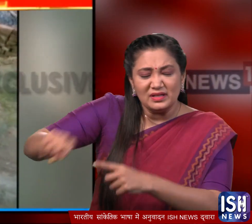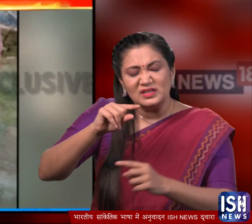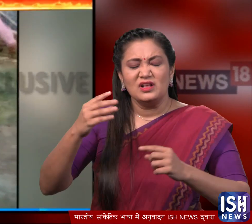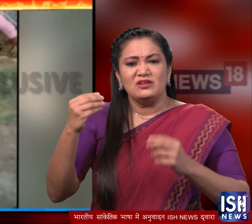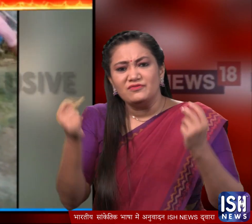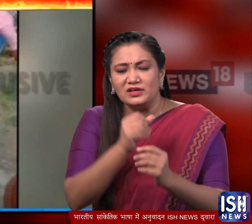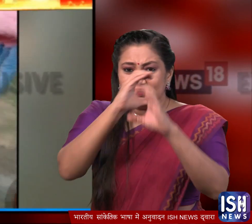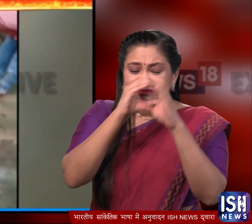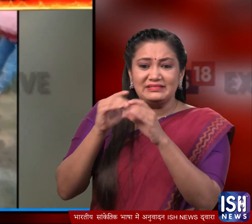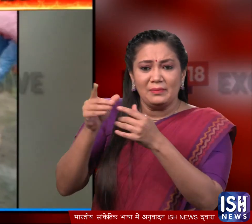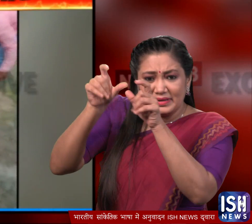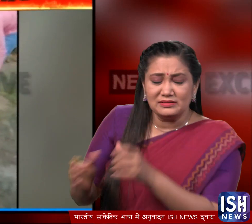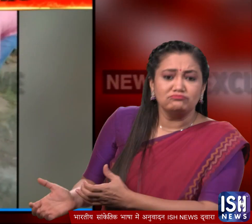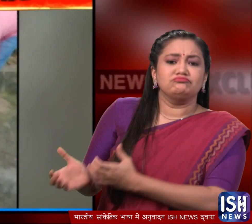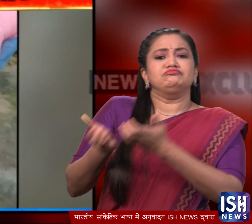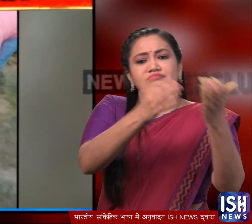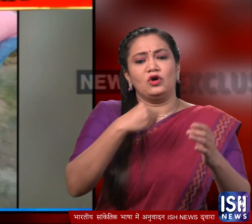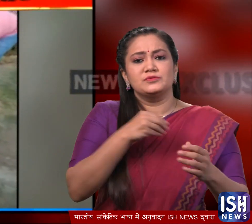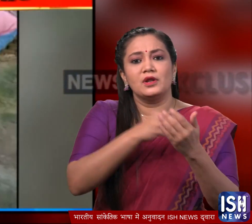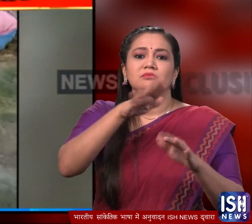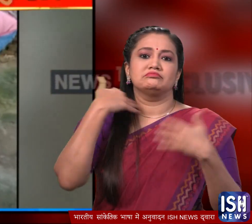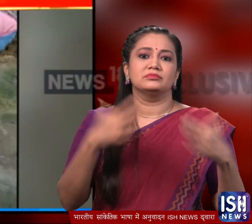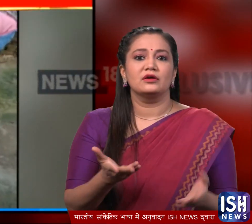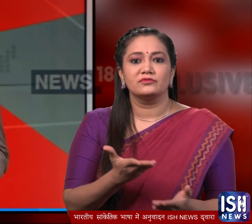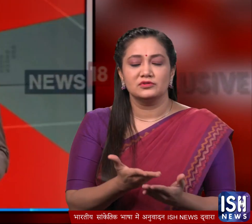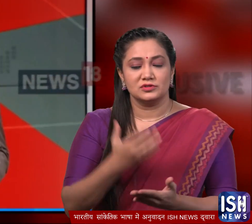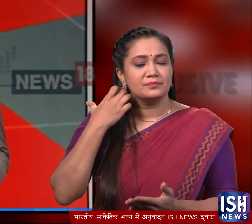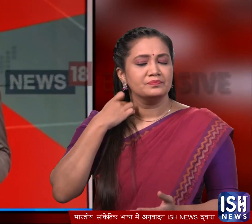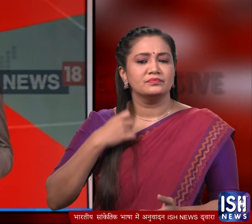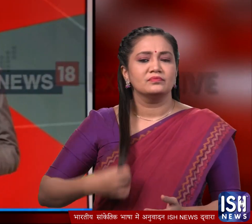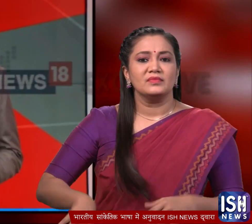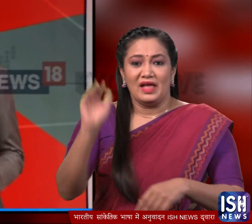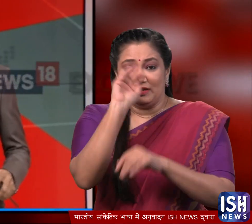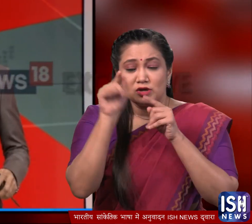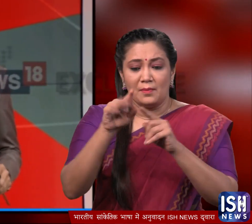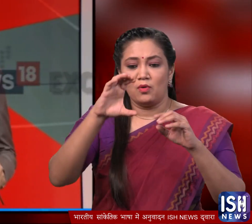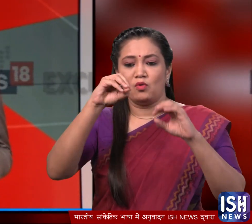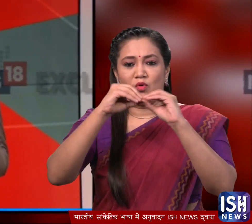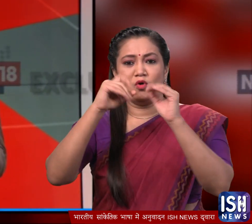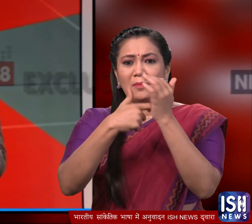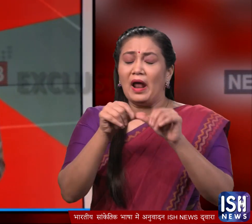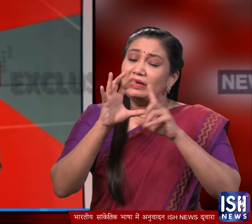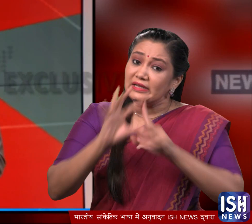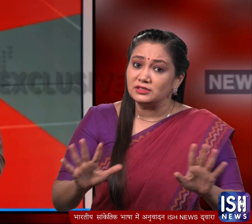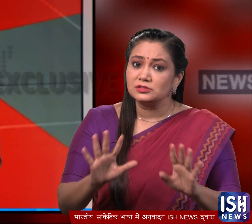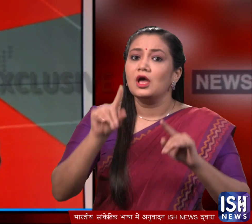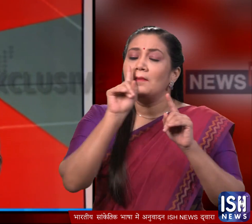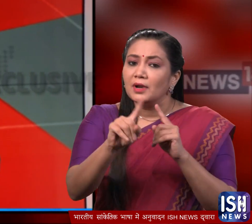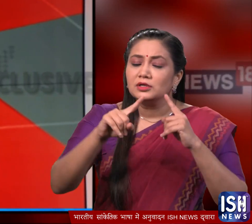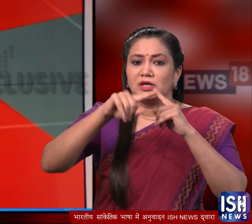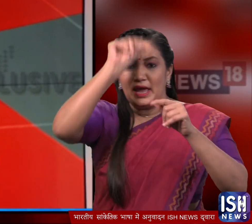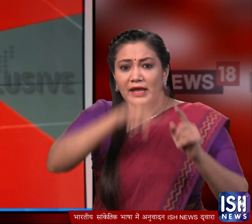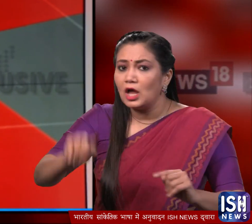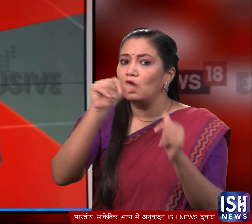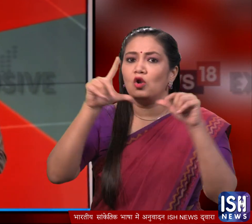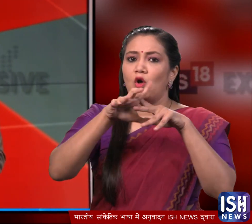लोगों ने उस सपेरे को अस्पताल में भर्ती करवाया, लेकिन उसकी मौत हो गई। सौभाग्य की एक बात है कि नाग यानी कोबरा सांप पालना खतरनाक है और यह भारत के